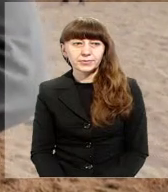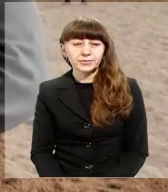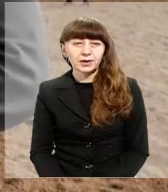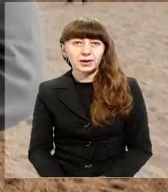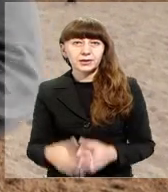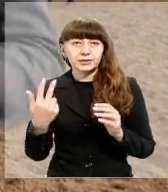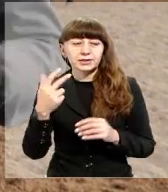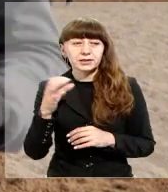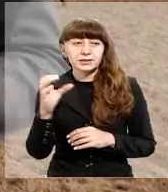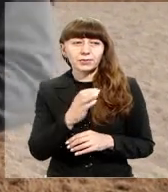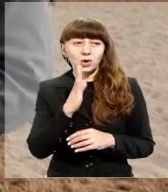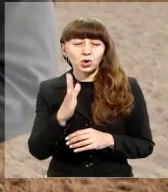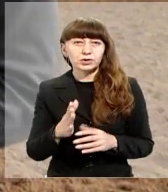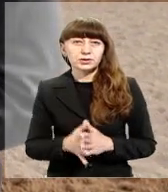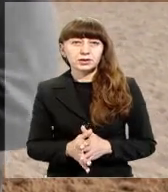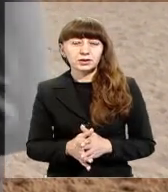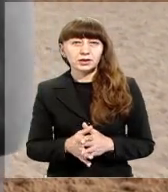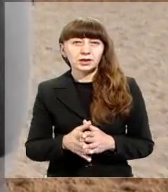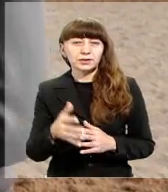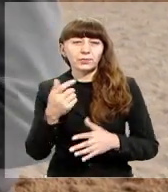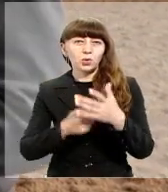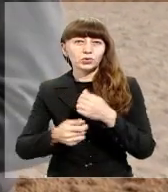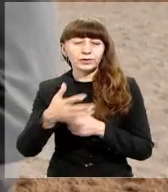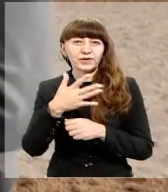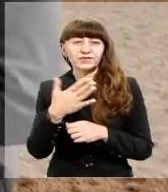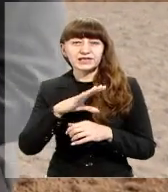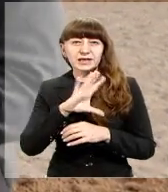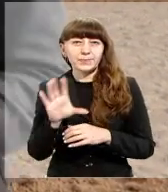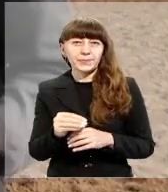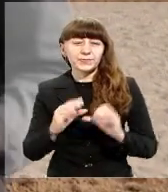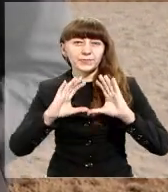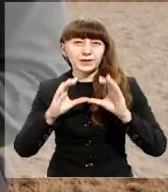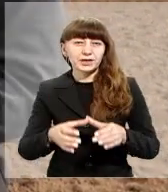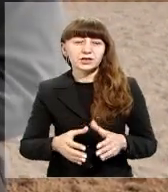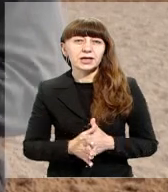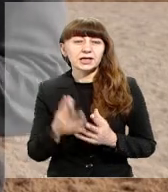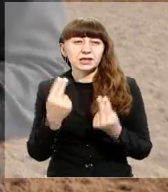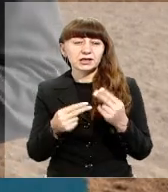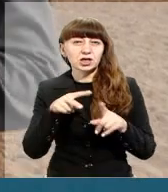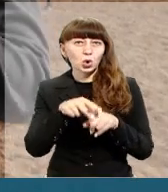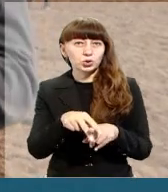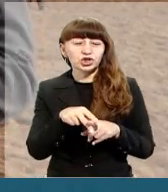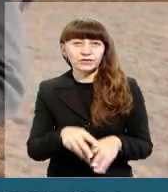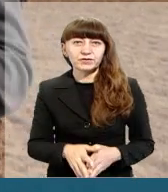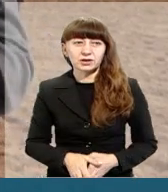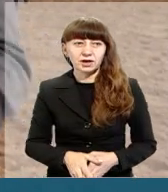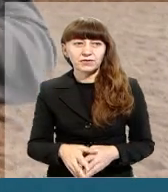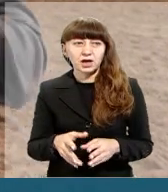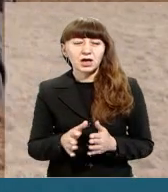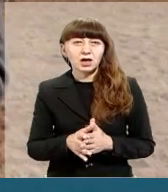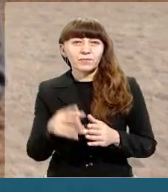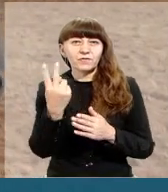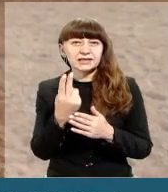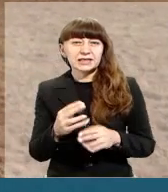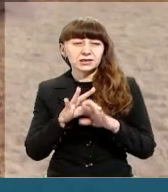дүниежүзілік көшпенділер ойыны жалауын жербілтеді. Осы орайда Ұлы Дала жорығына да облысымыз бойынша сәйгүліктер бапталып,